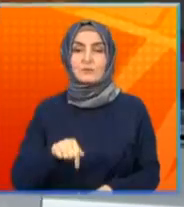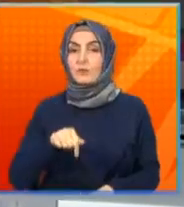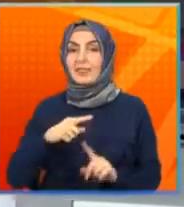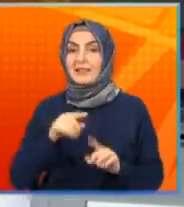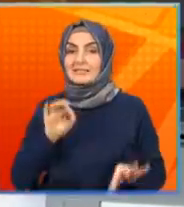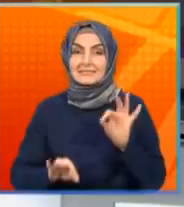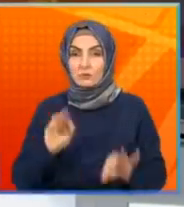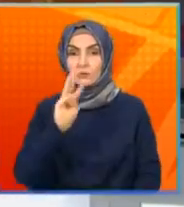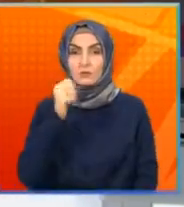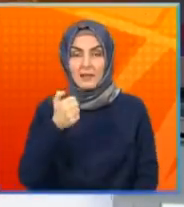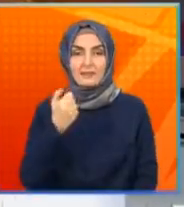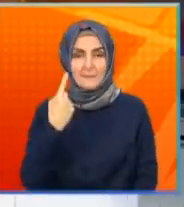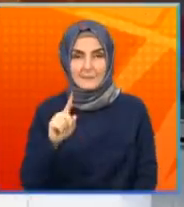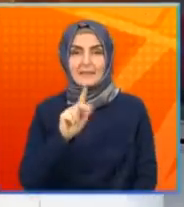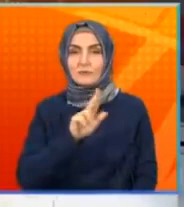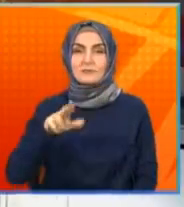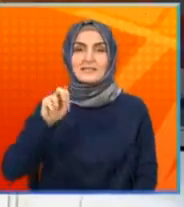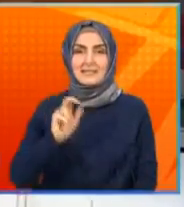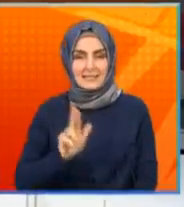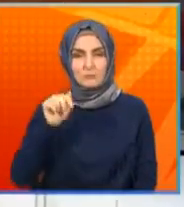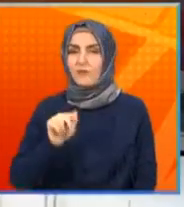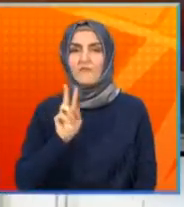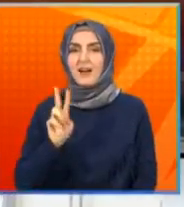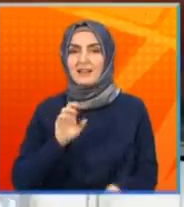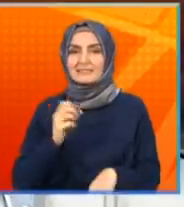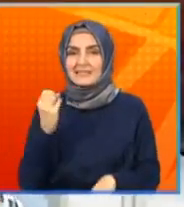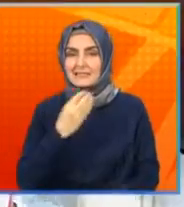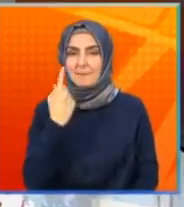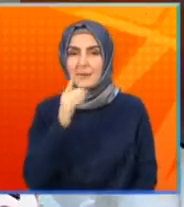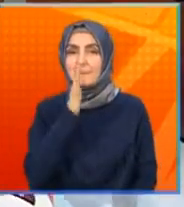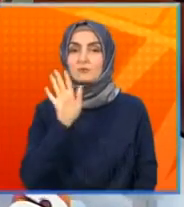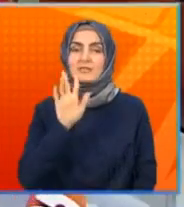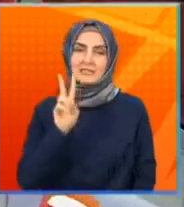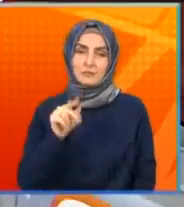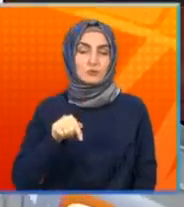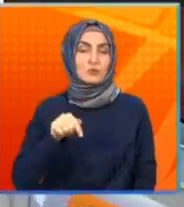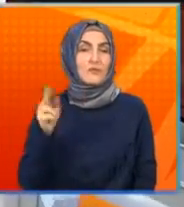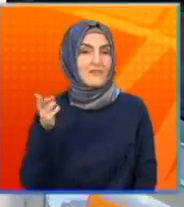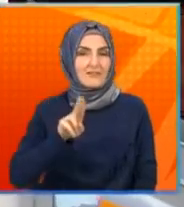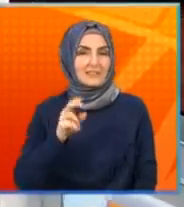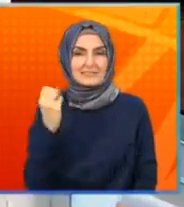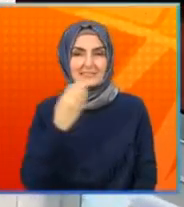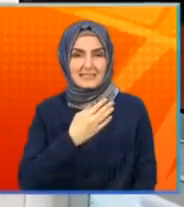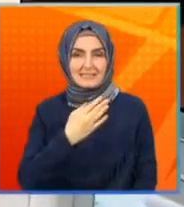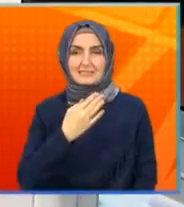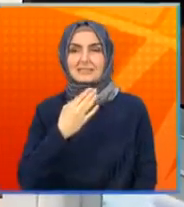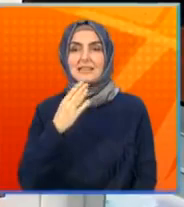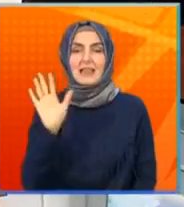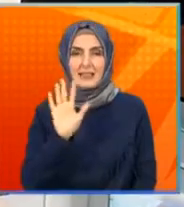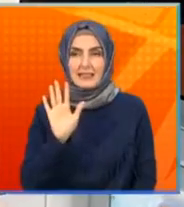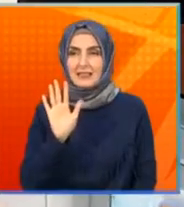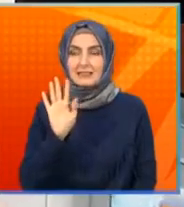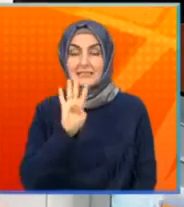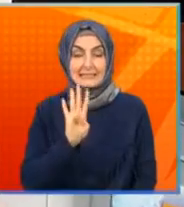36 1187 bugünkü vaka sayısı 1542 bugünkü ve fan sayısı 47 Allah'tan rahmet diliyorum ailelerine sabır